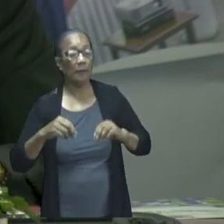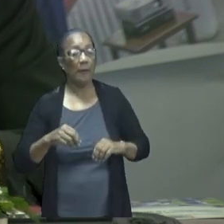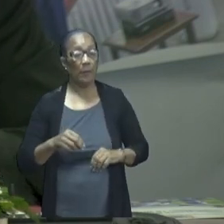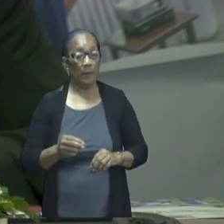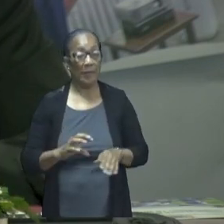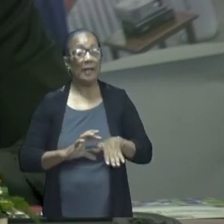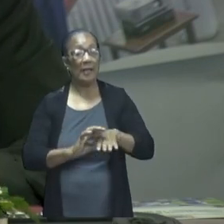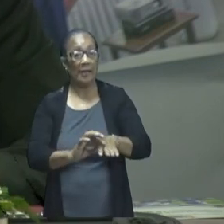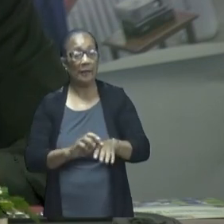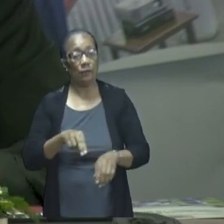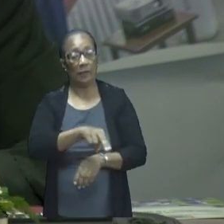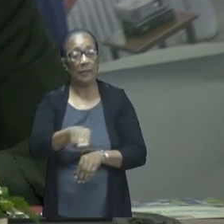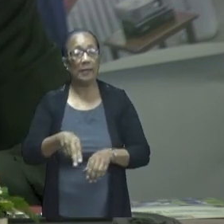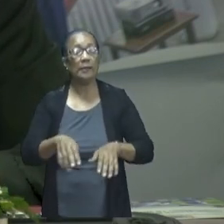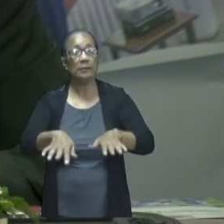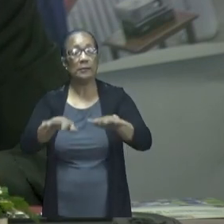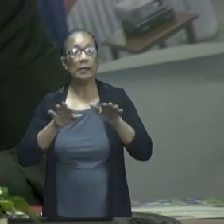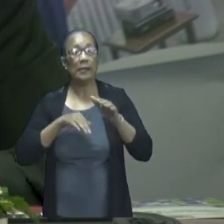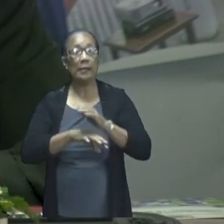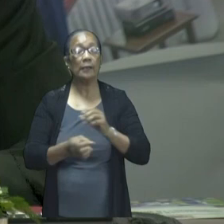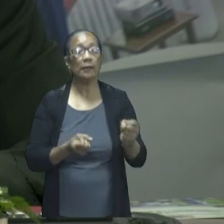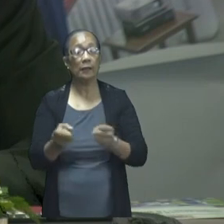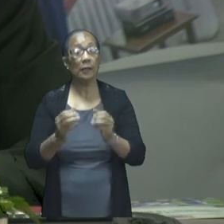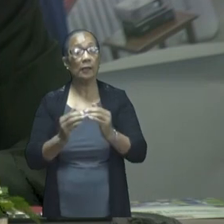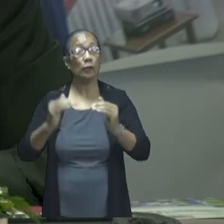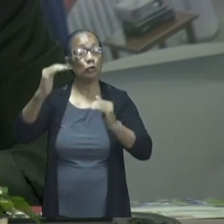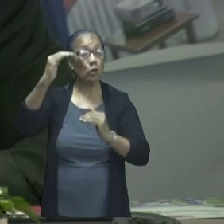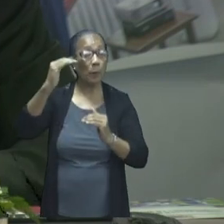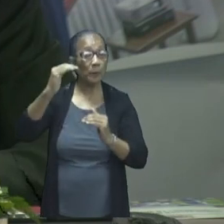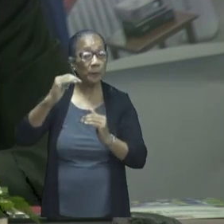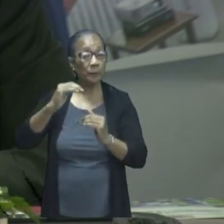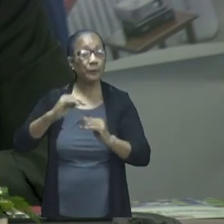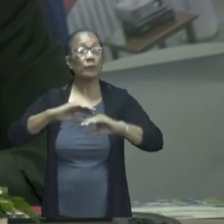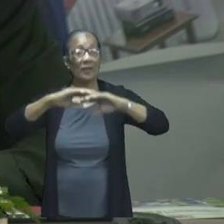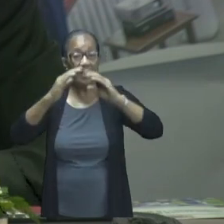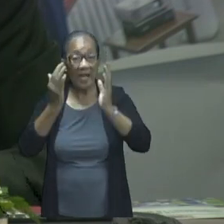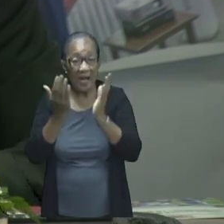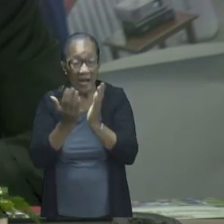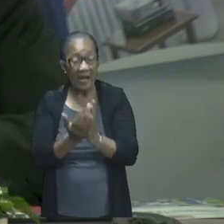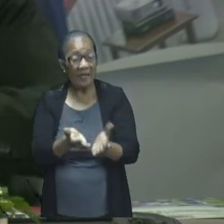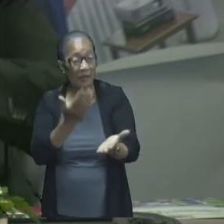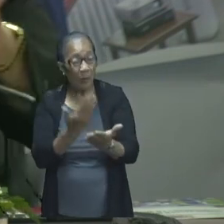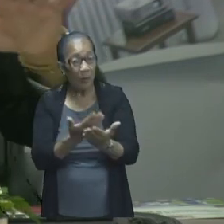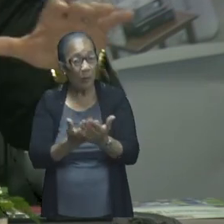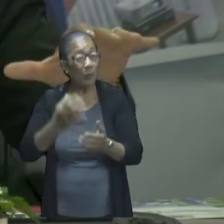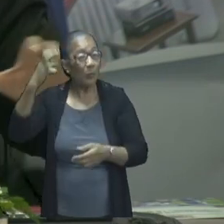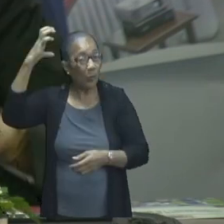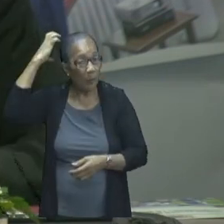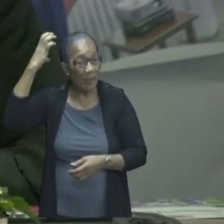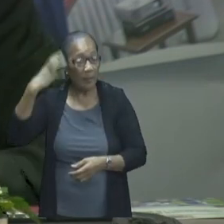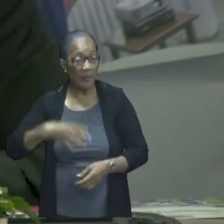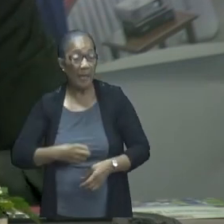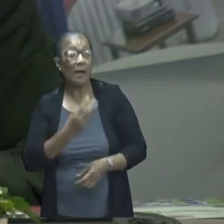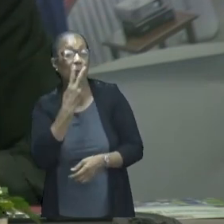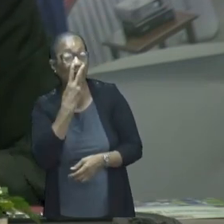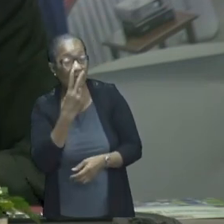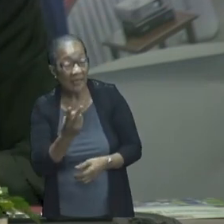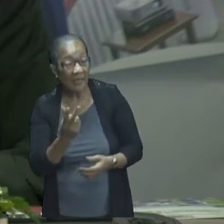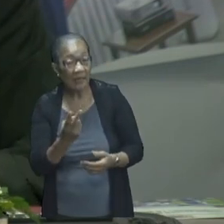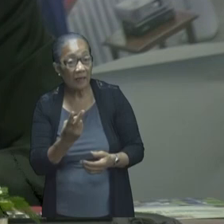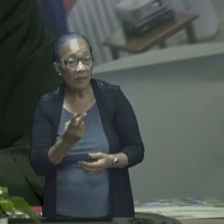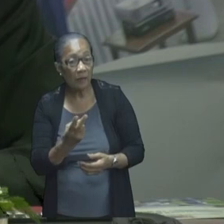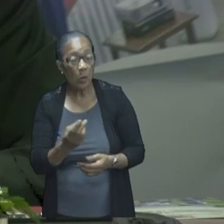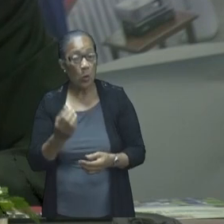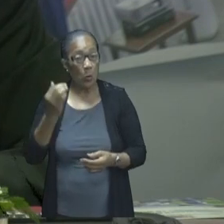assemblee in de regering stap van alle feiten gekeken we hebben nog voor kaarsen keken door